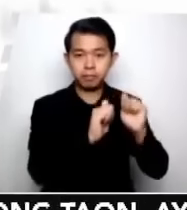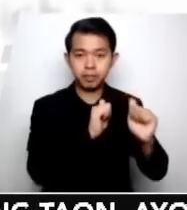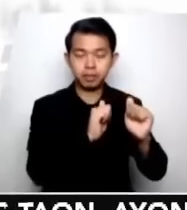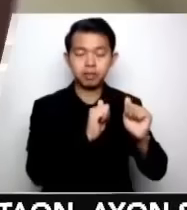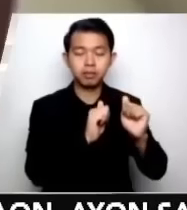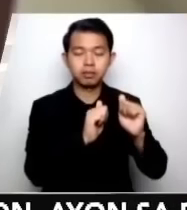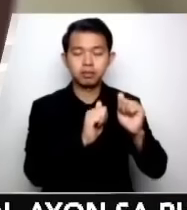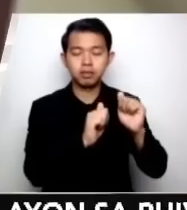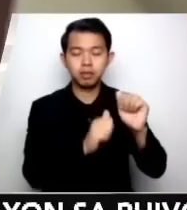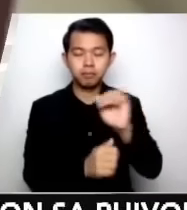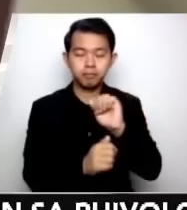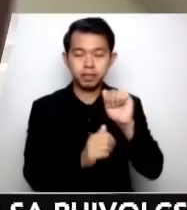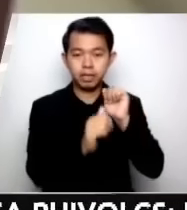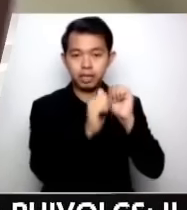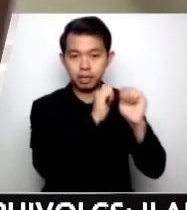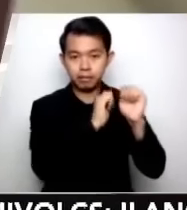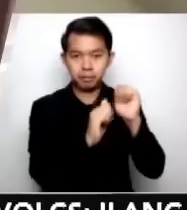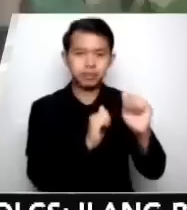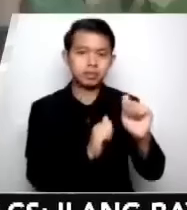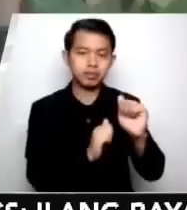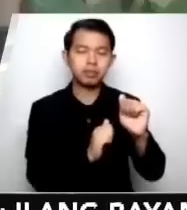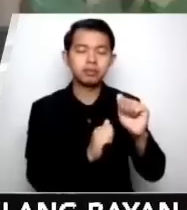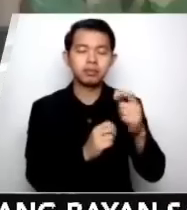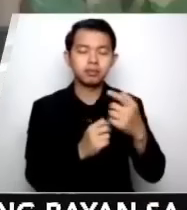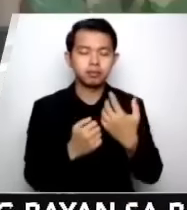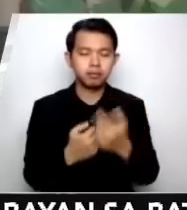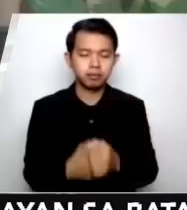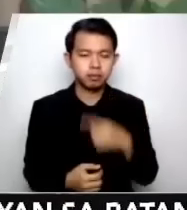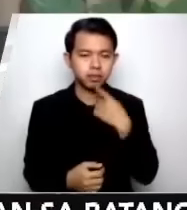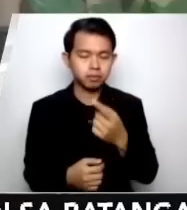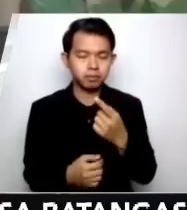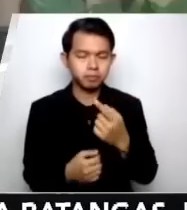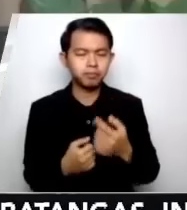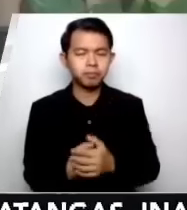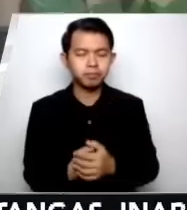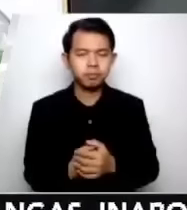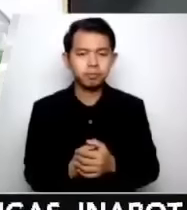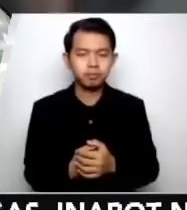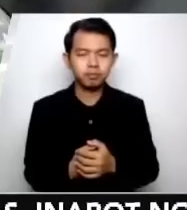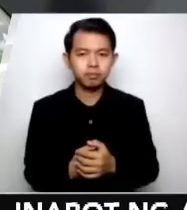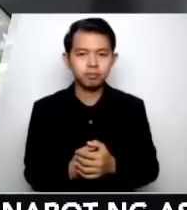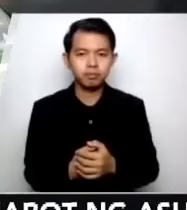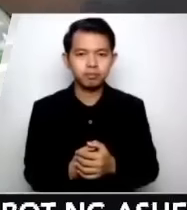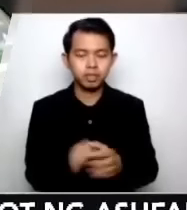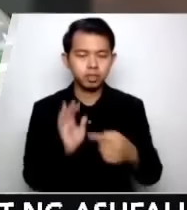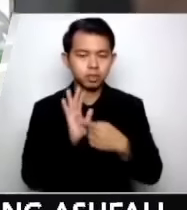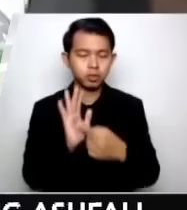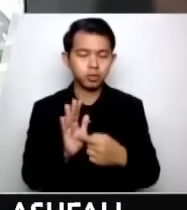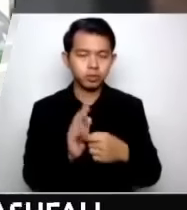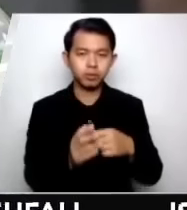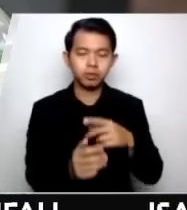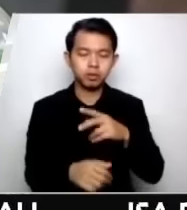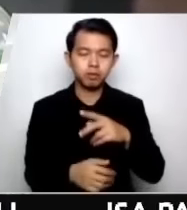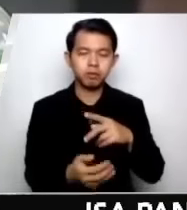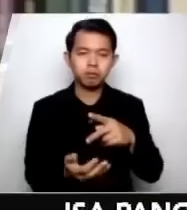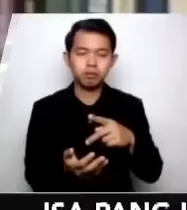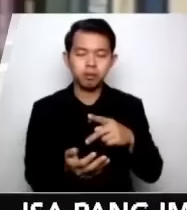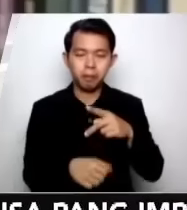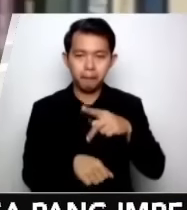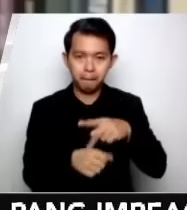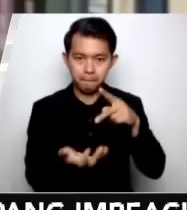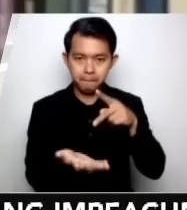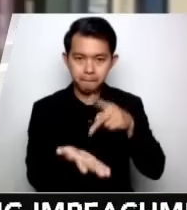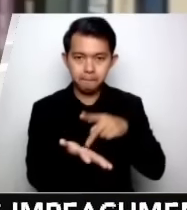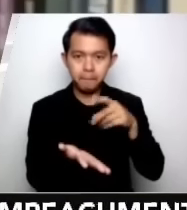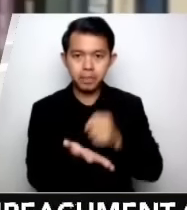trafficking. Ayon sa DFA, sinabi ng embahada na nagpakita ng valid passport si Roque at misis niyang si Myla at